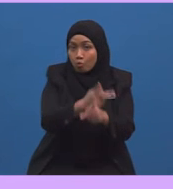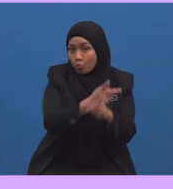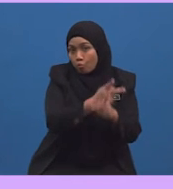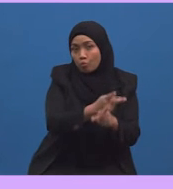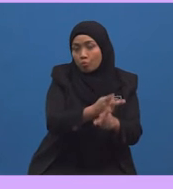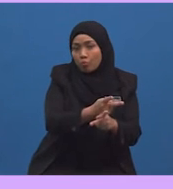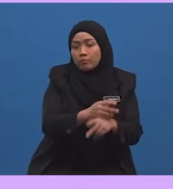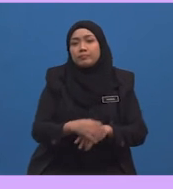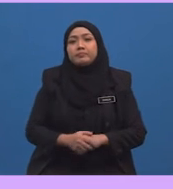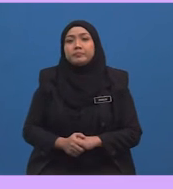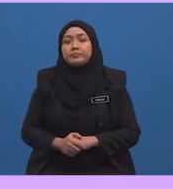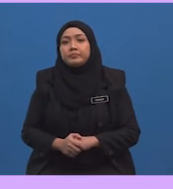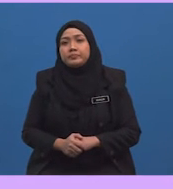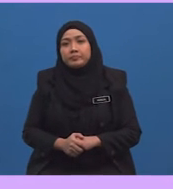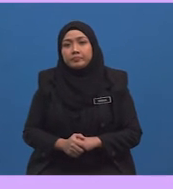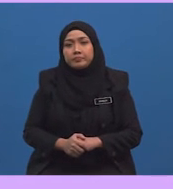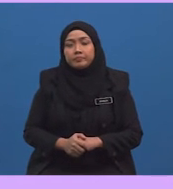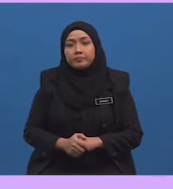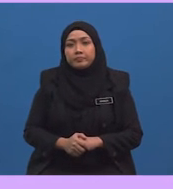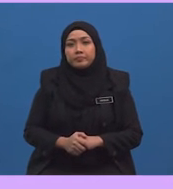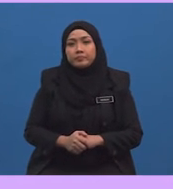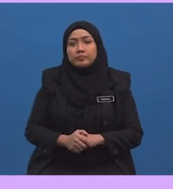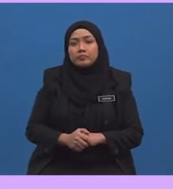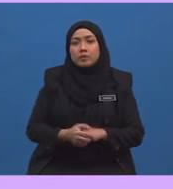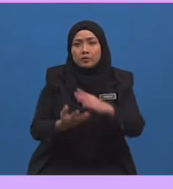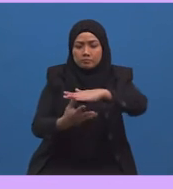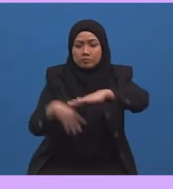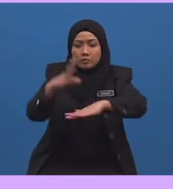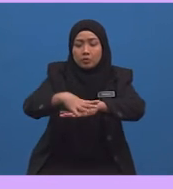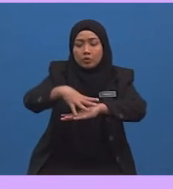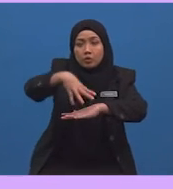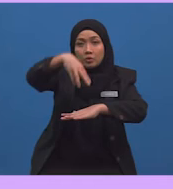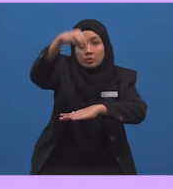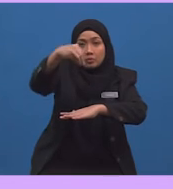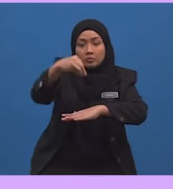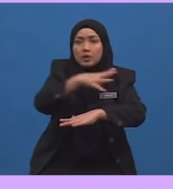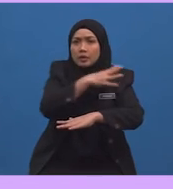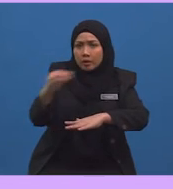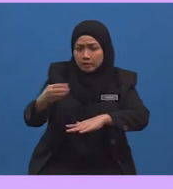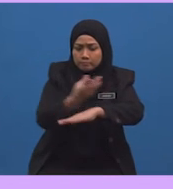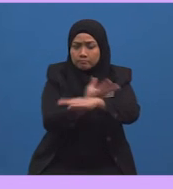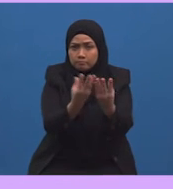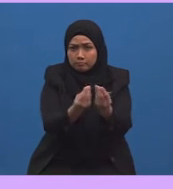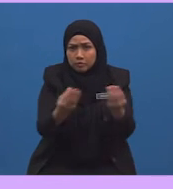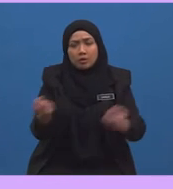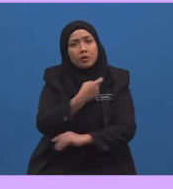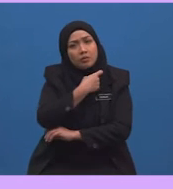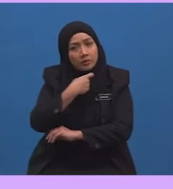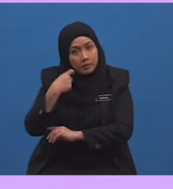permukaan tanah akan mengurangkan kadar pengecatan air dan mengelakkan tanah menjadi kering.